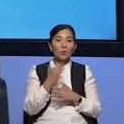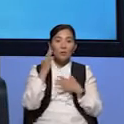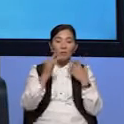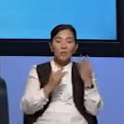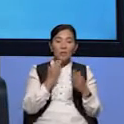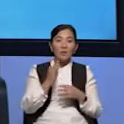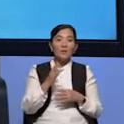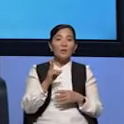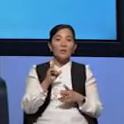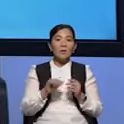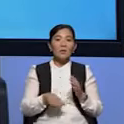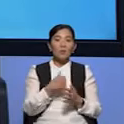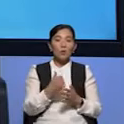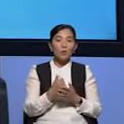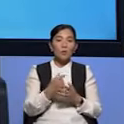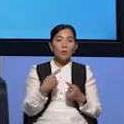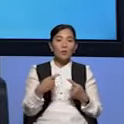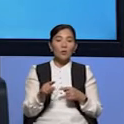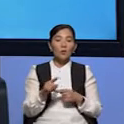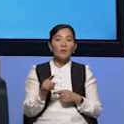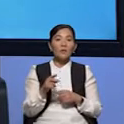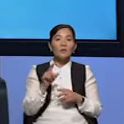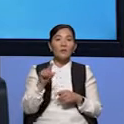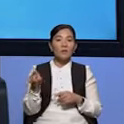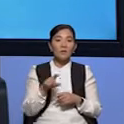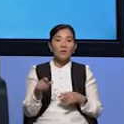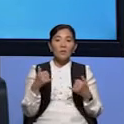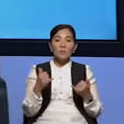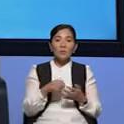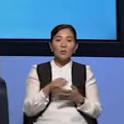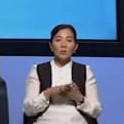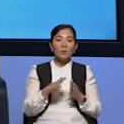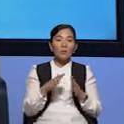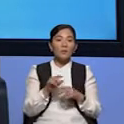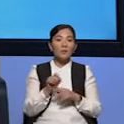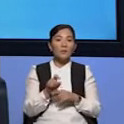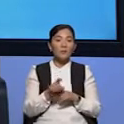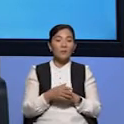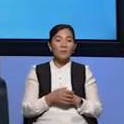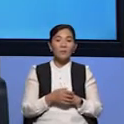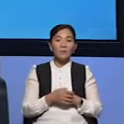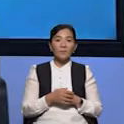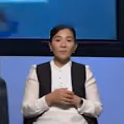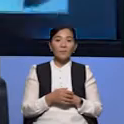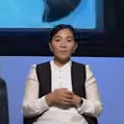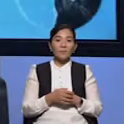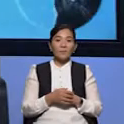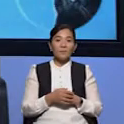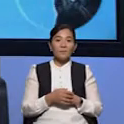основную мысль на основе исходного текста. А теперь запишите домашнее задание.